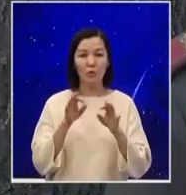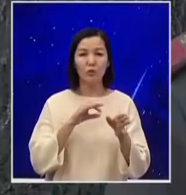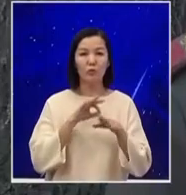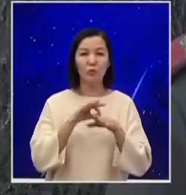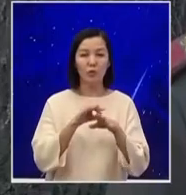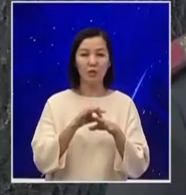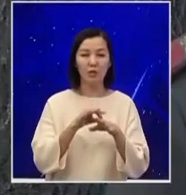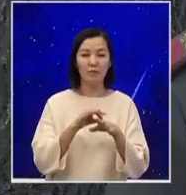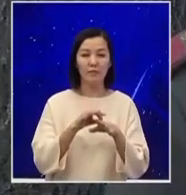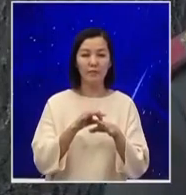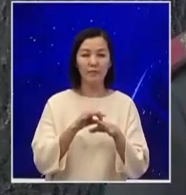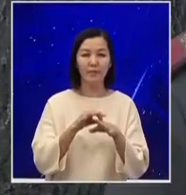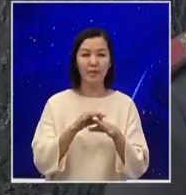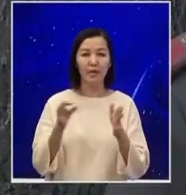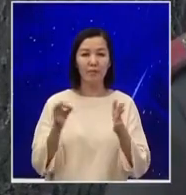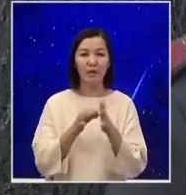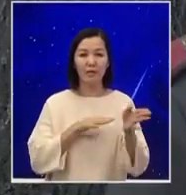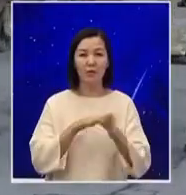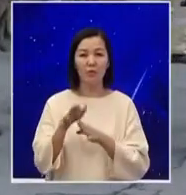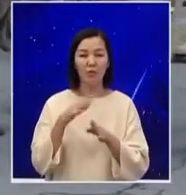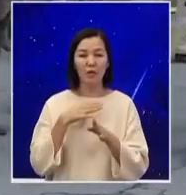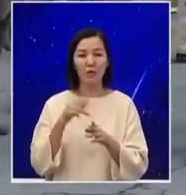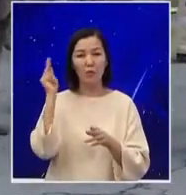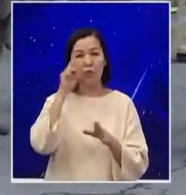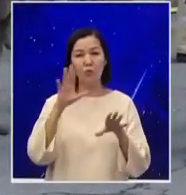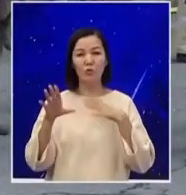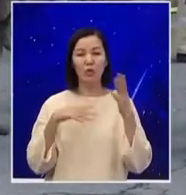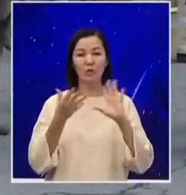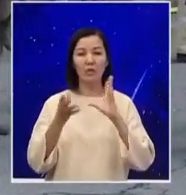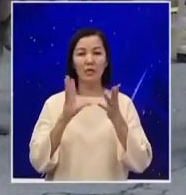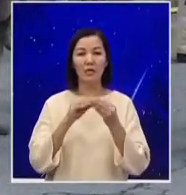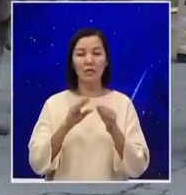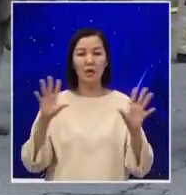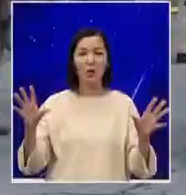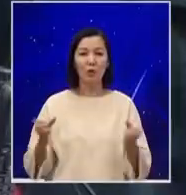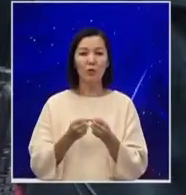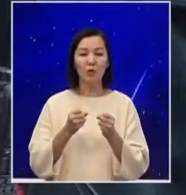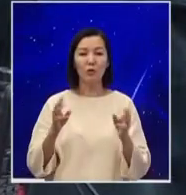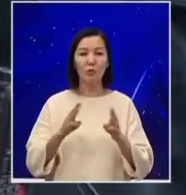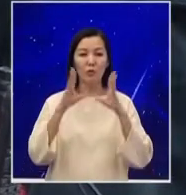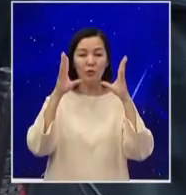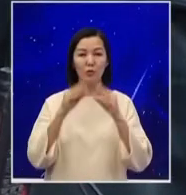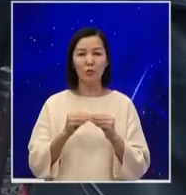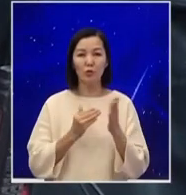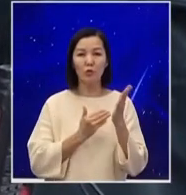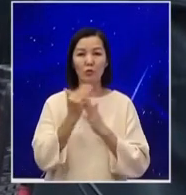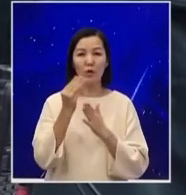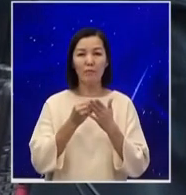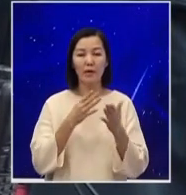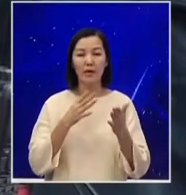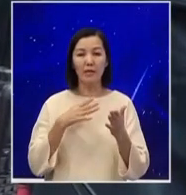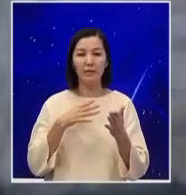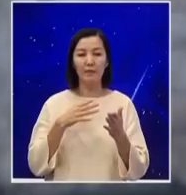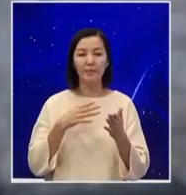өтті. Жеке құрамға қойылған мақсаттар орындалды. Оқу-жаттығу нәтижесі бойынша құтқарушылар мен өрт сөндірушілер жоғары бағаланды. Ал